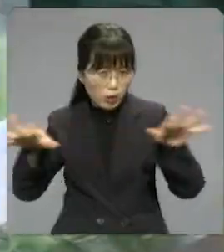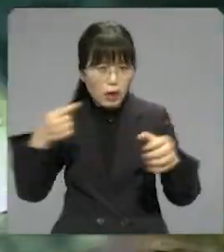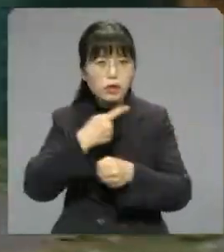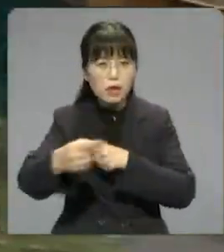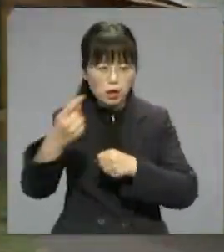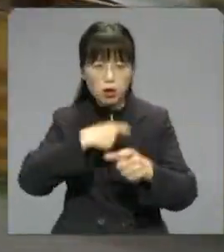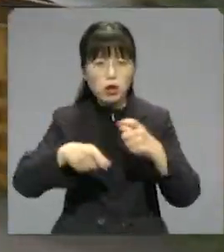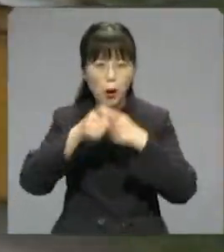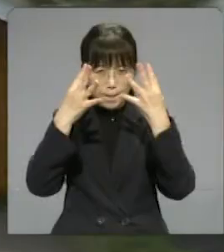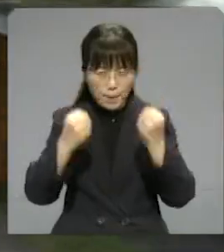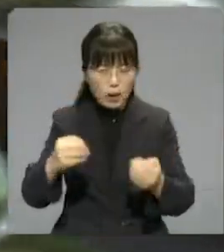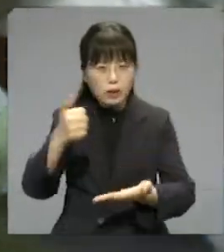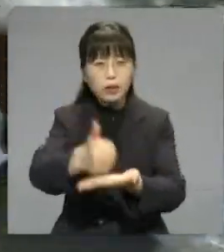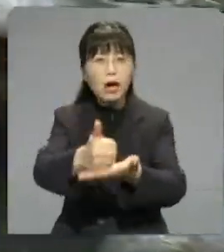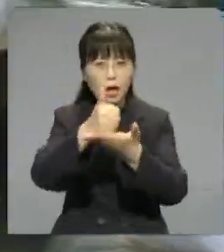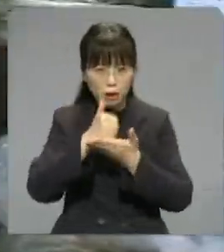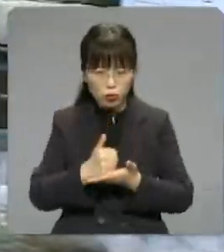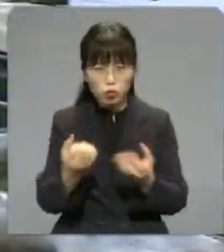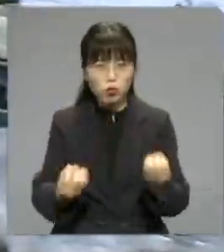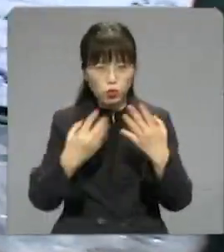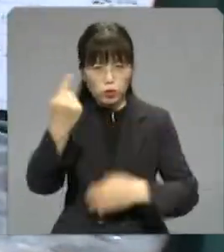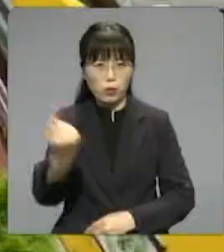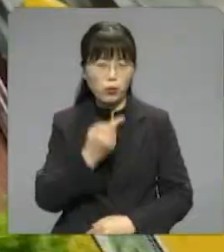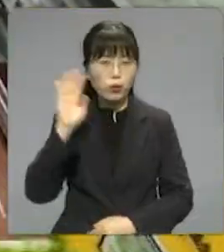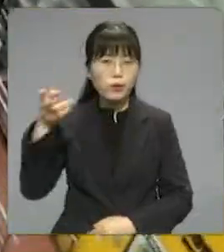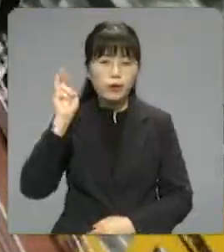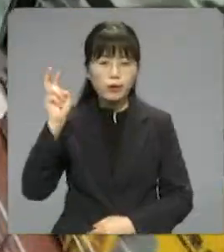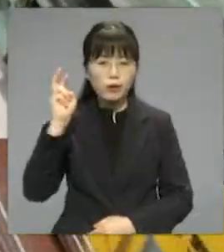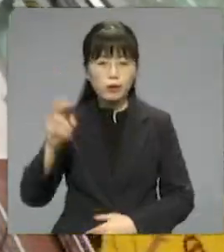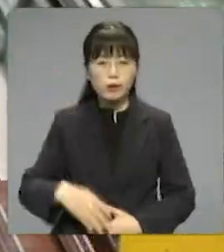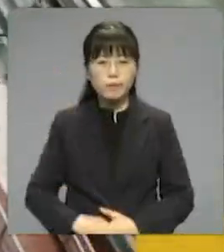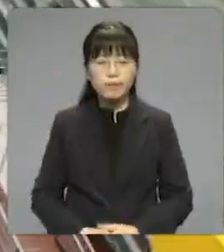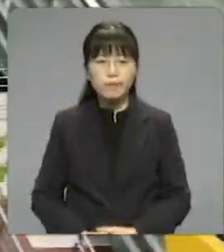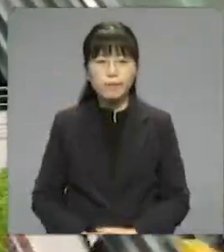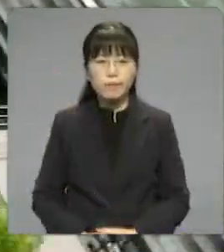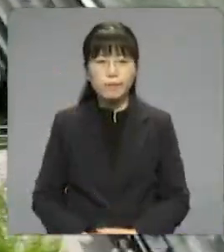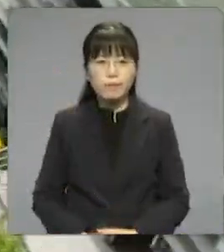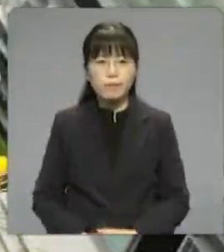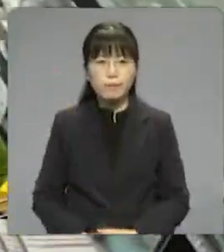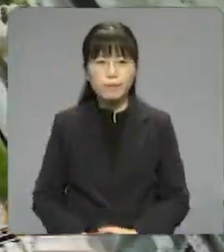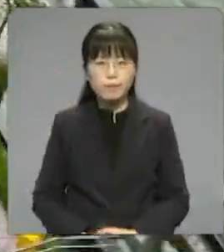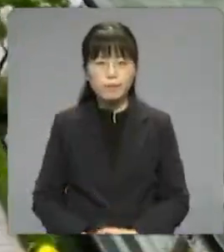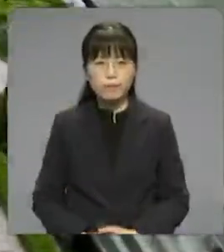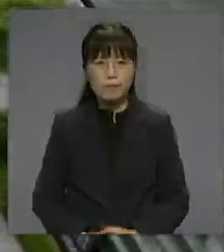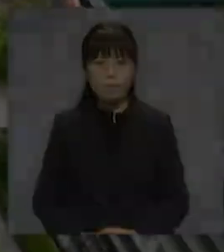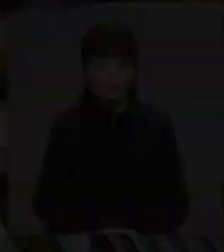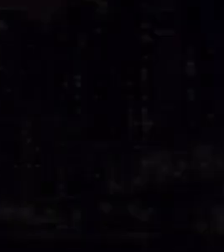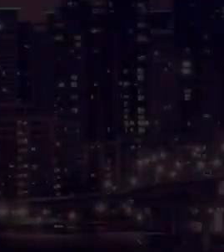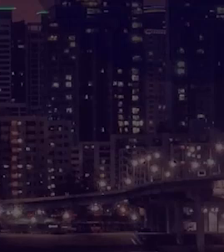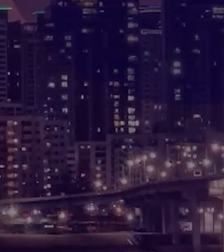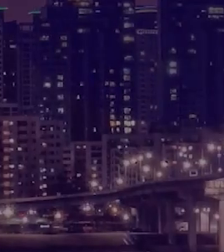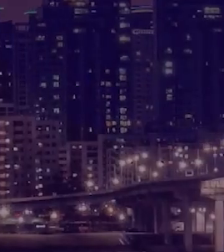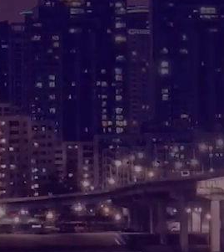내년엔 더 많은 관람객이 축제장을 찾을 전망입니다. OBS 뉴스 문정진입니다.